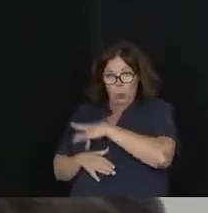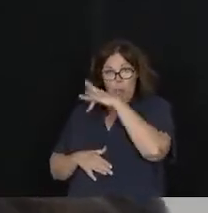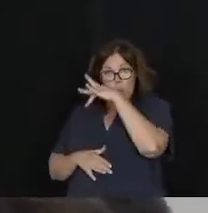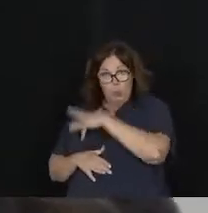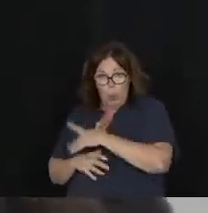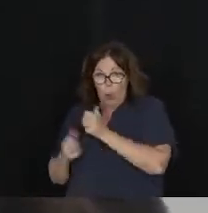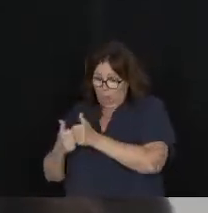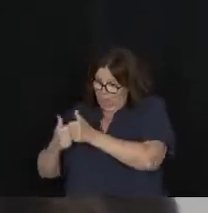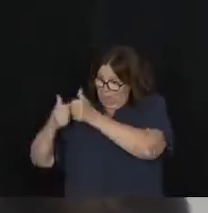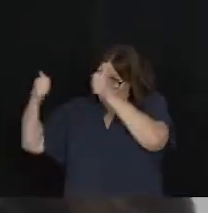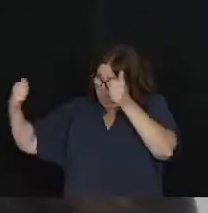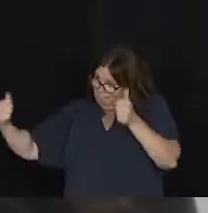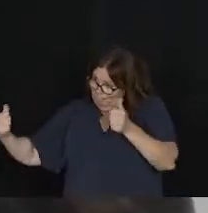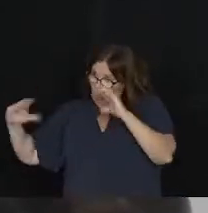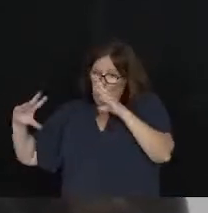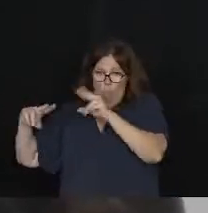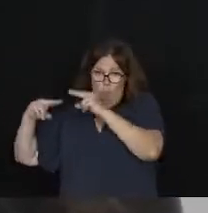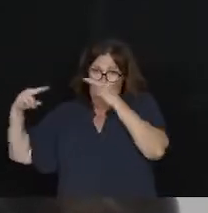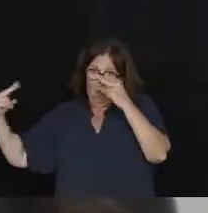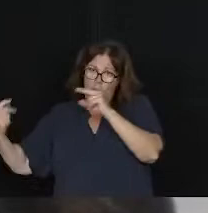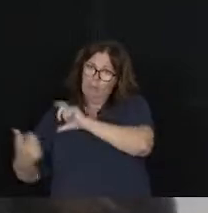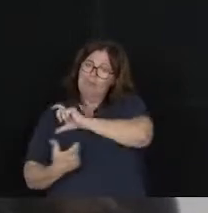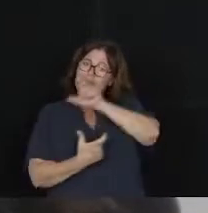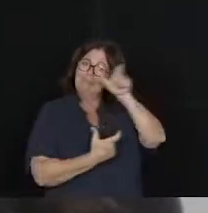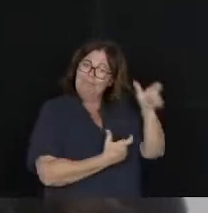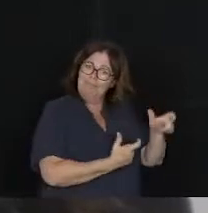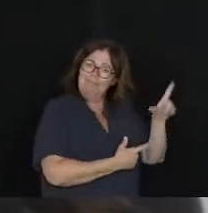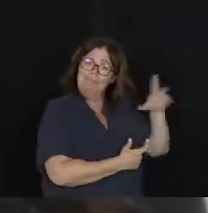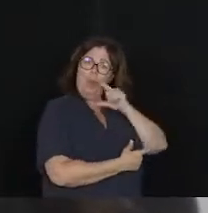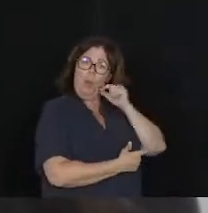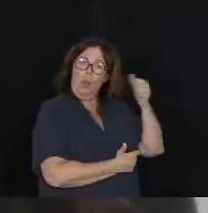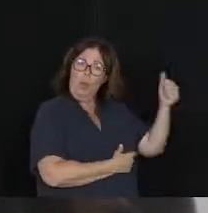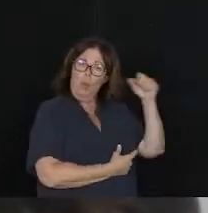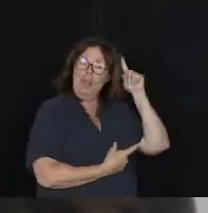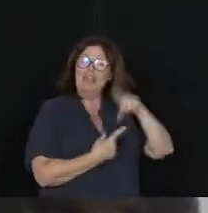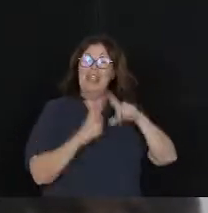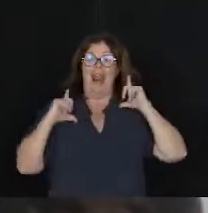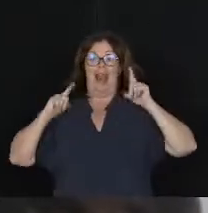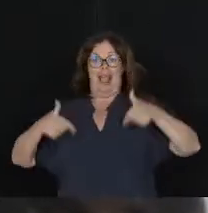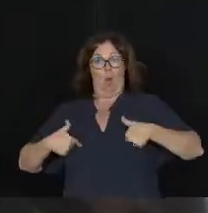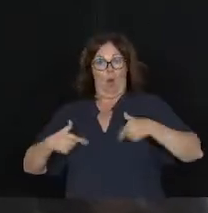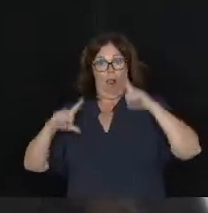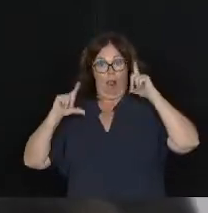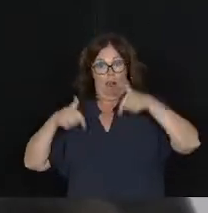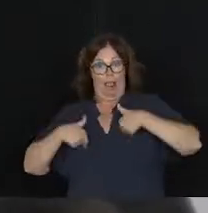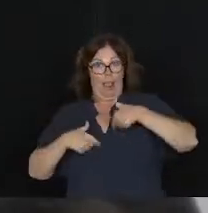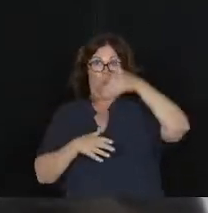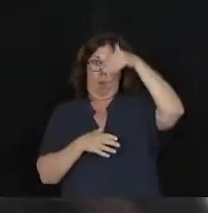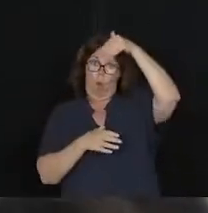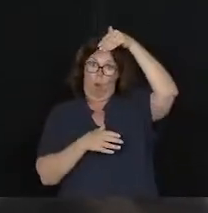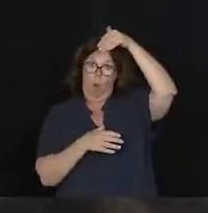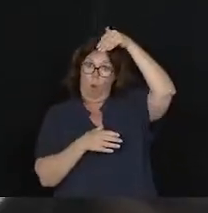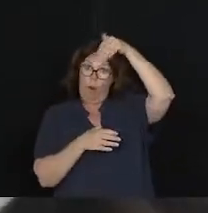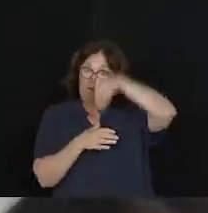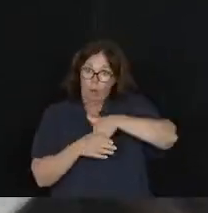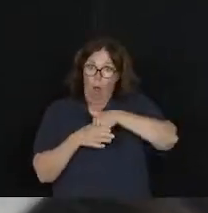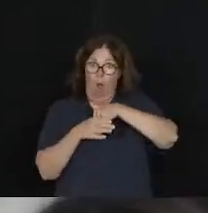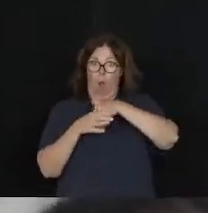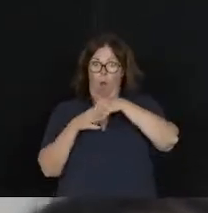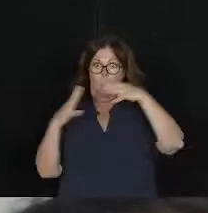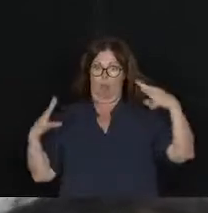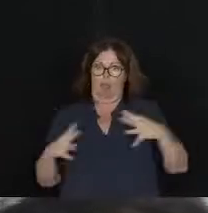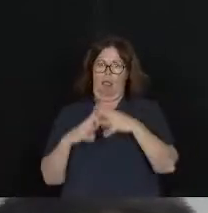temps, Emmanuel va interroger maintenant la question de l'école, de l'institution scolaire à l'épreuve du temps de